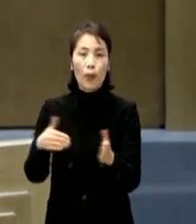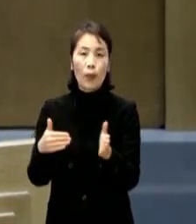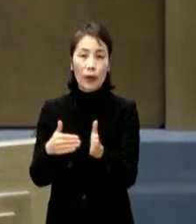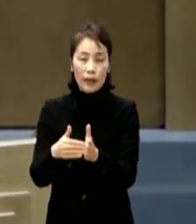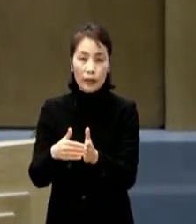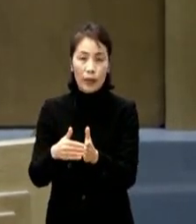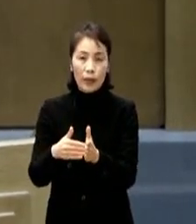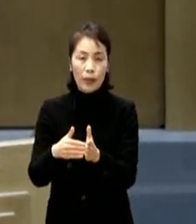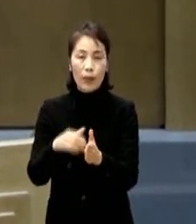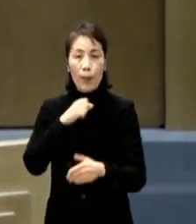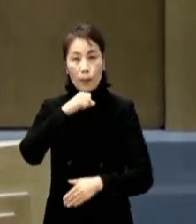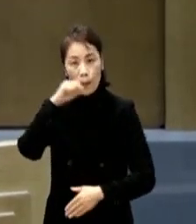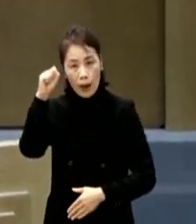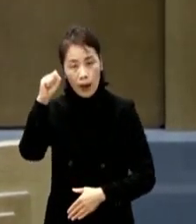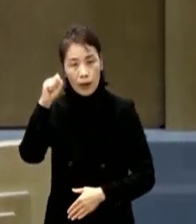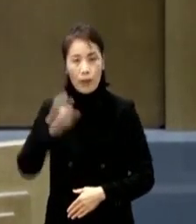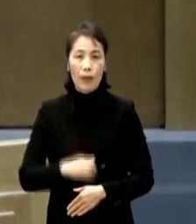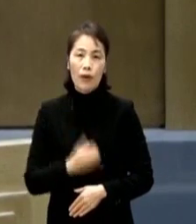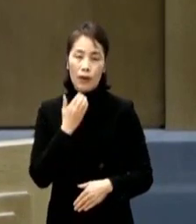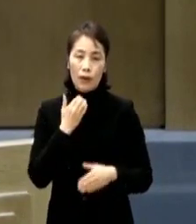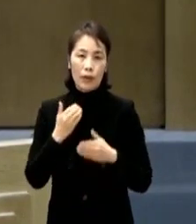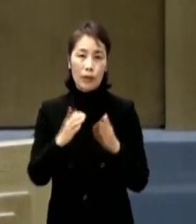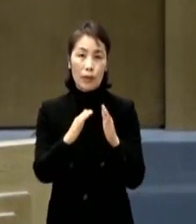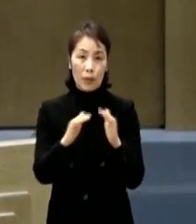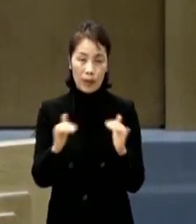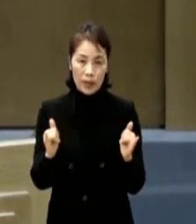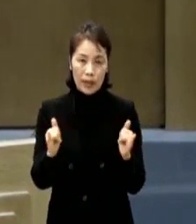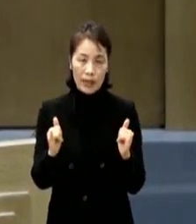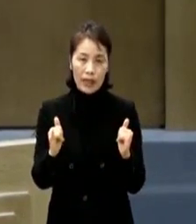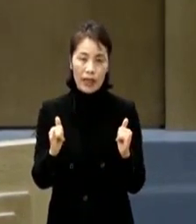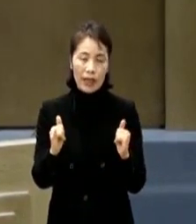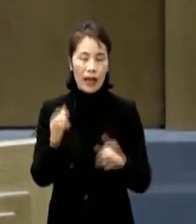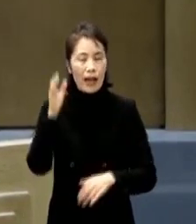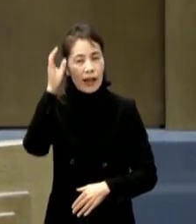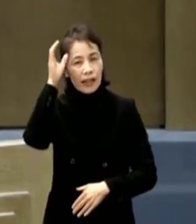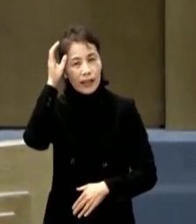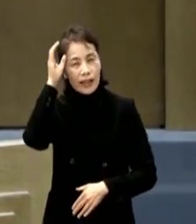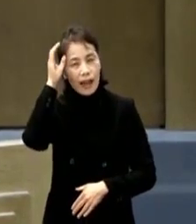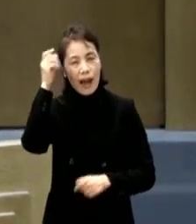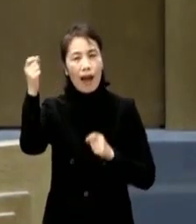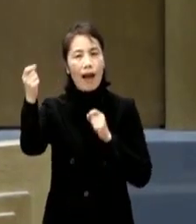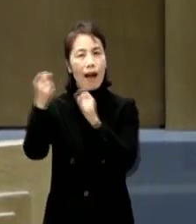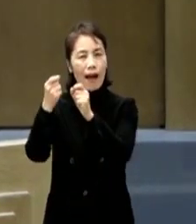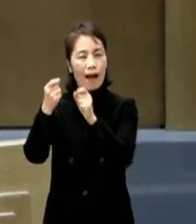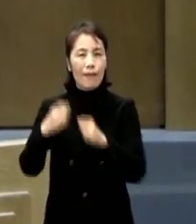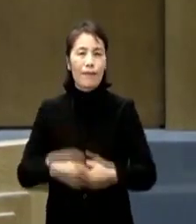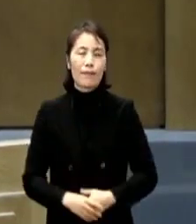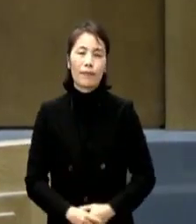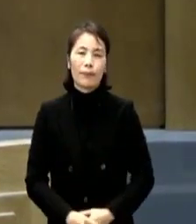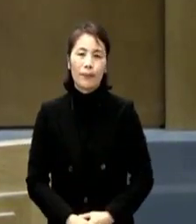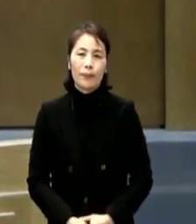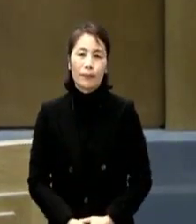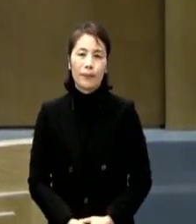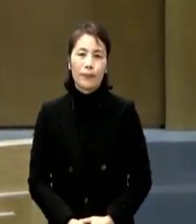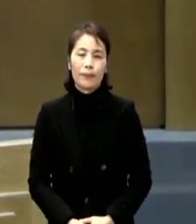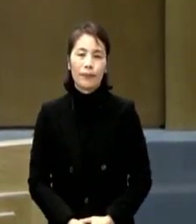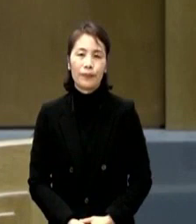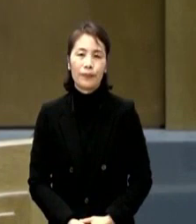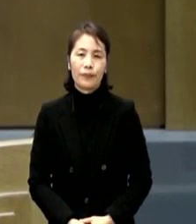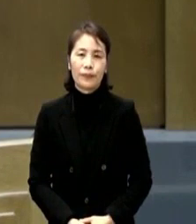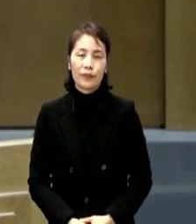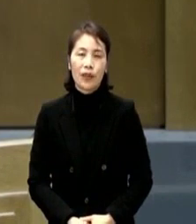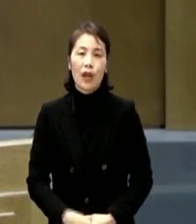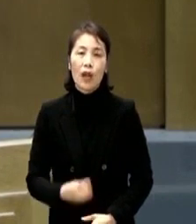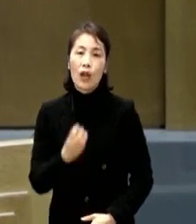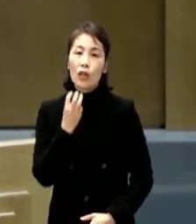촉구하는 결의안의 통과로 도민의 염원을 향해 한 걸음 더 나아갈 수 있었습니다. 최근